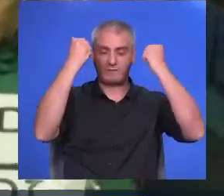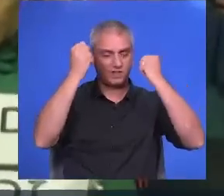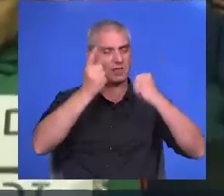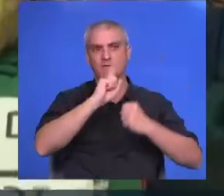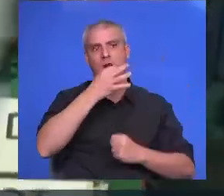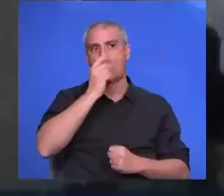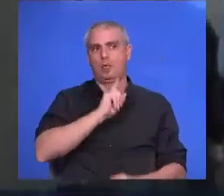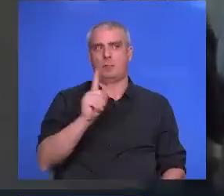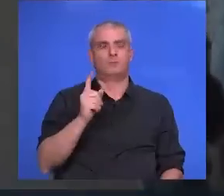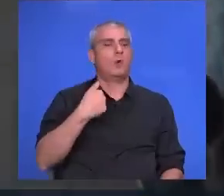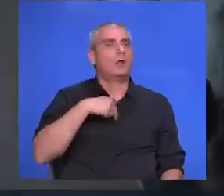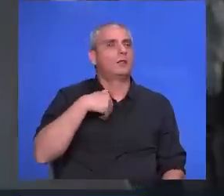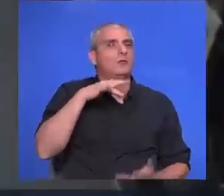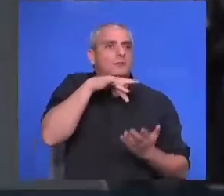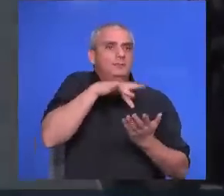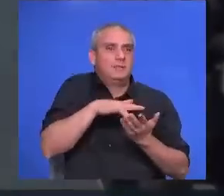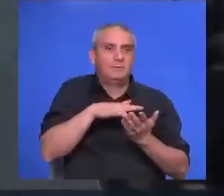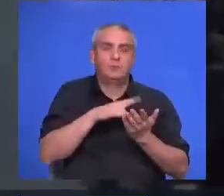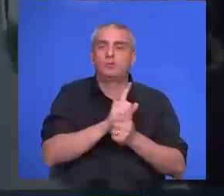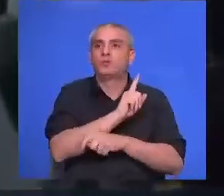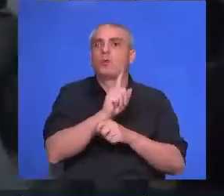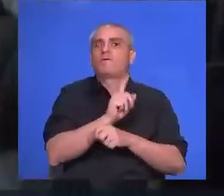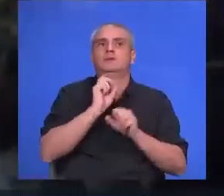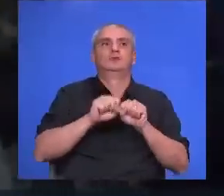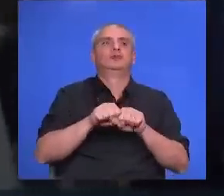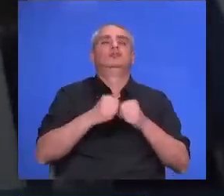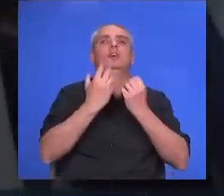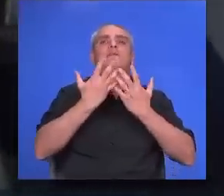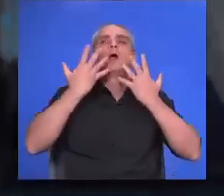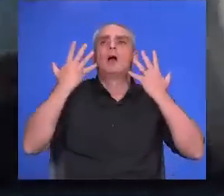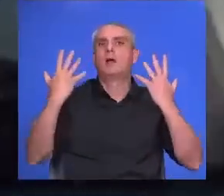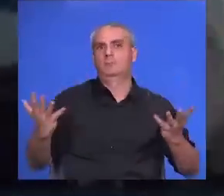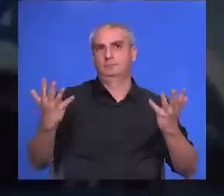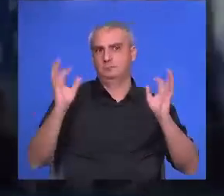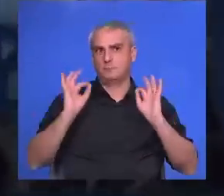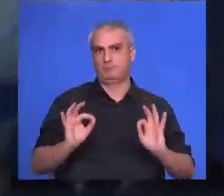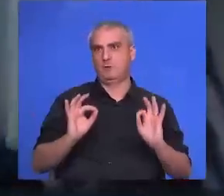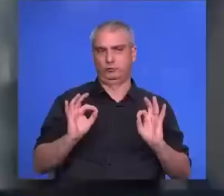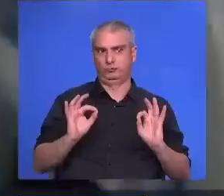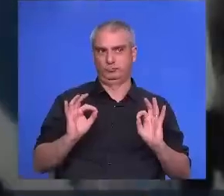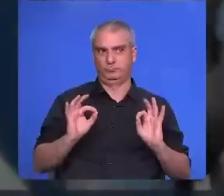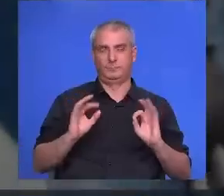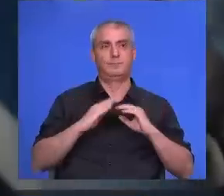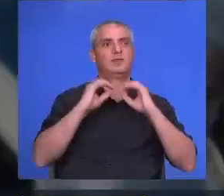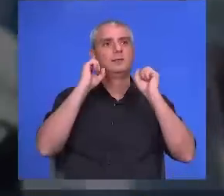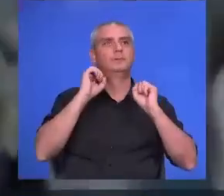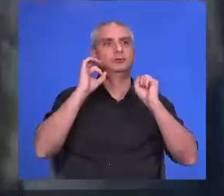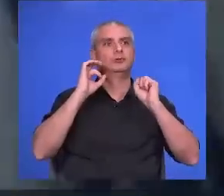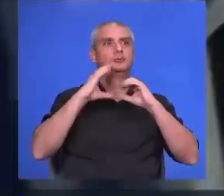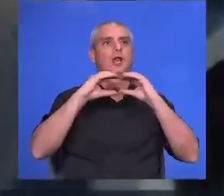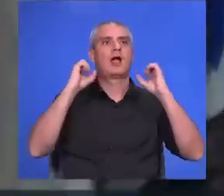בה. אנחנו מצויים בתקופה של שבר עמוק ביסודות של